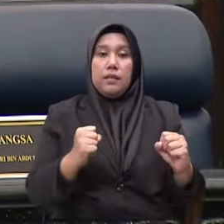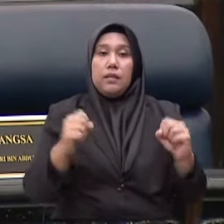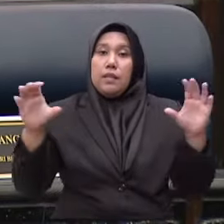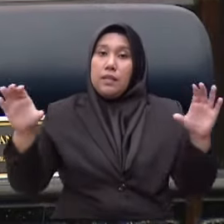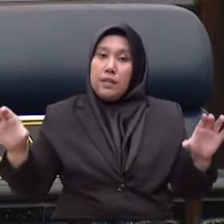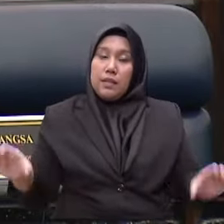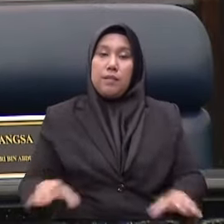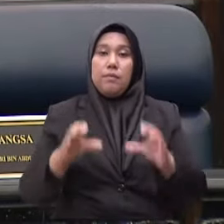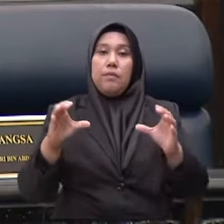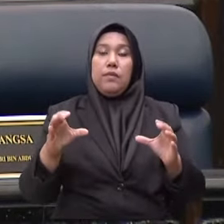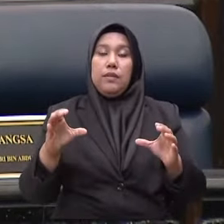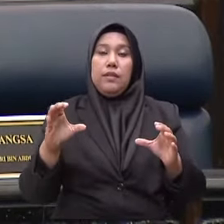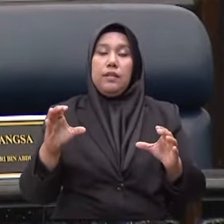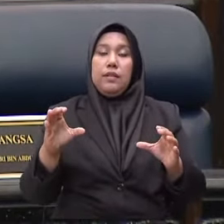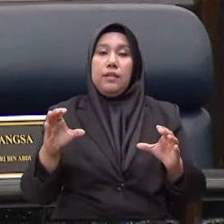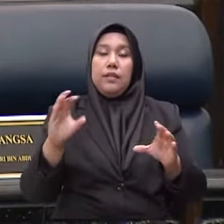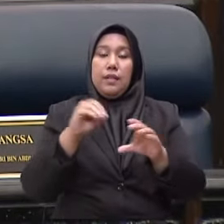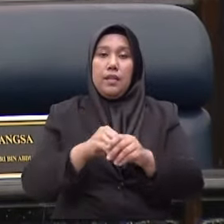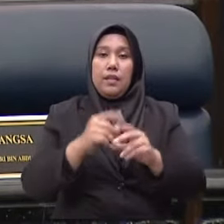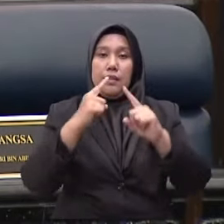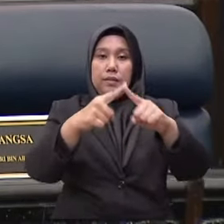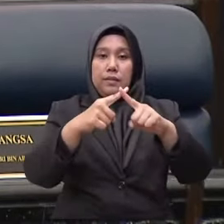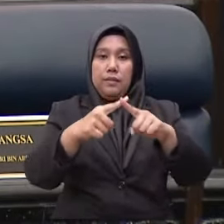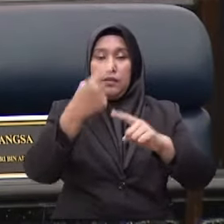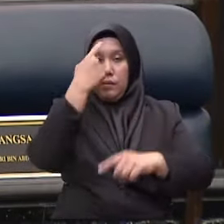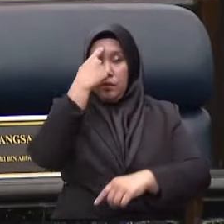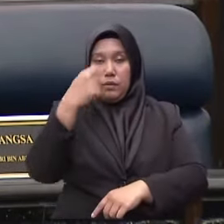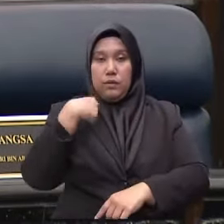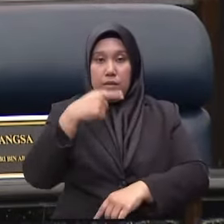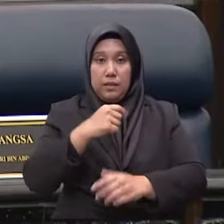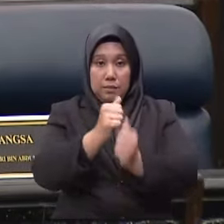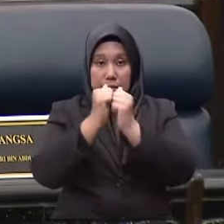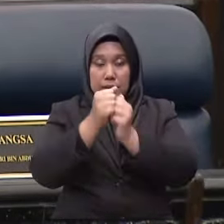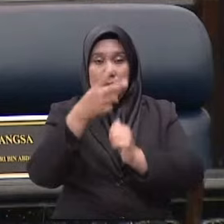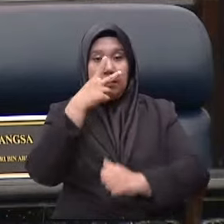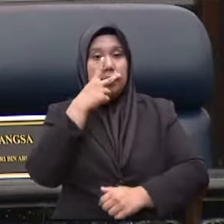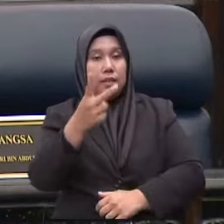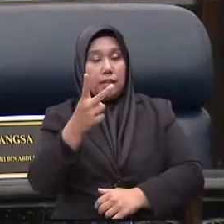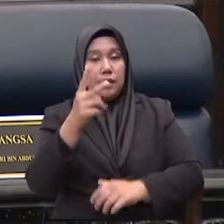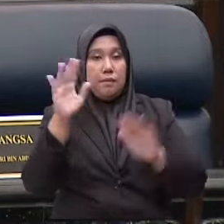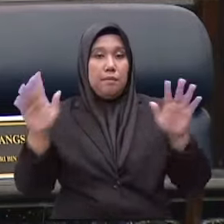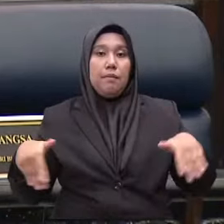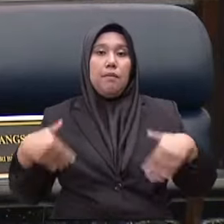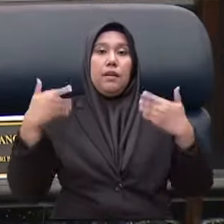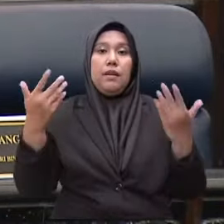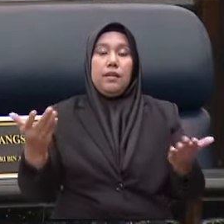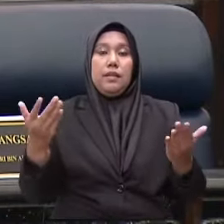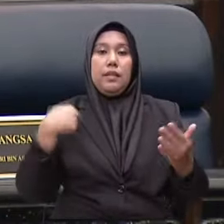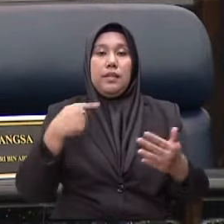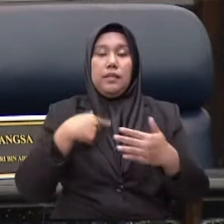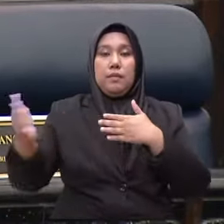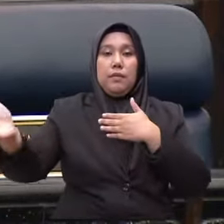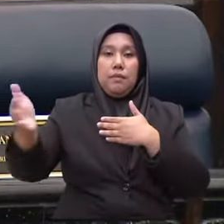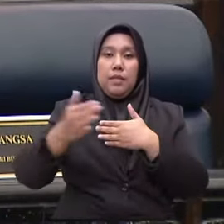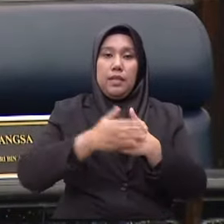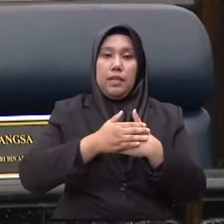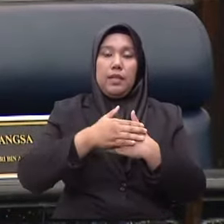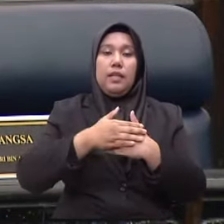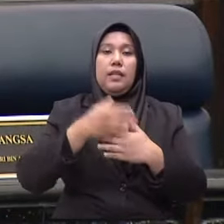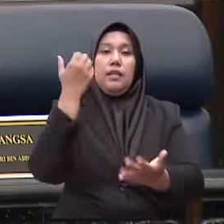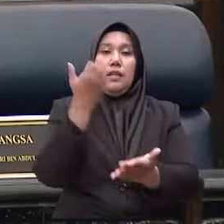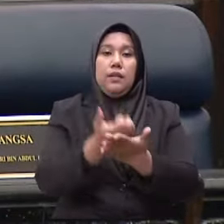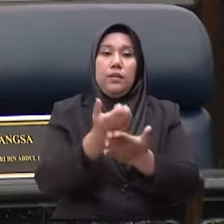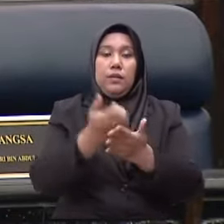diletakkan di dalam dewan ini untuk kita sama-sama melihat bagaimana kita boleh mengembalikan balik ekonomi Malaysia